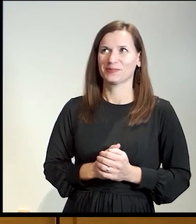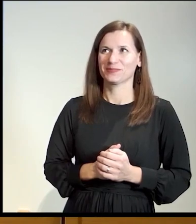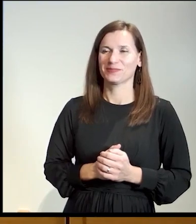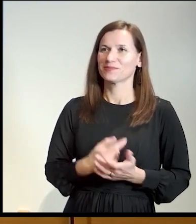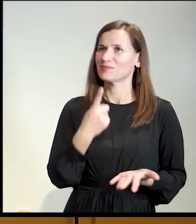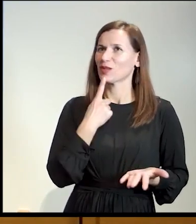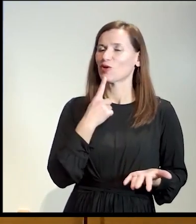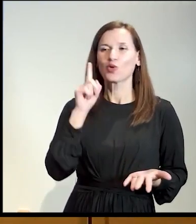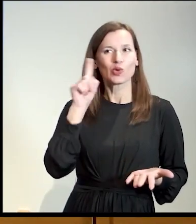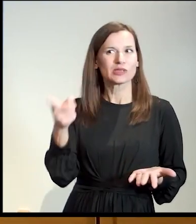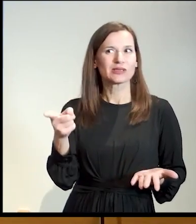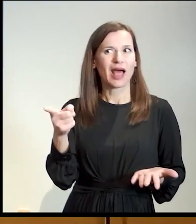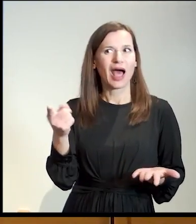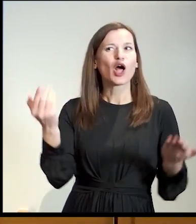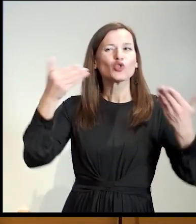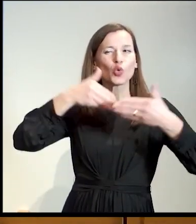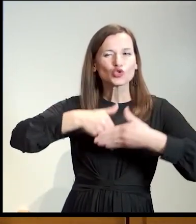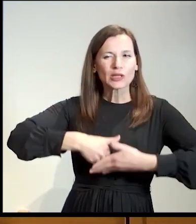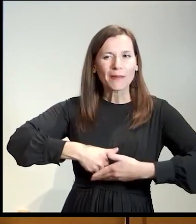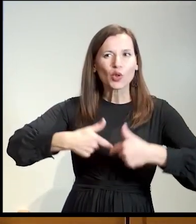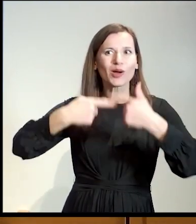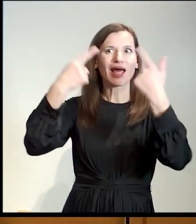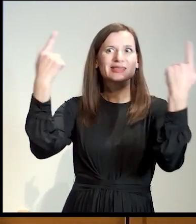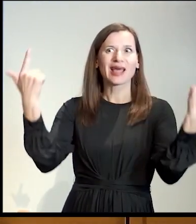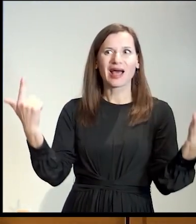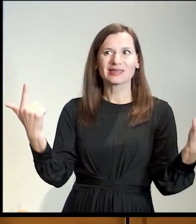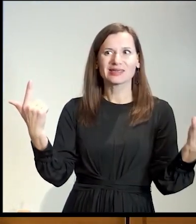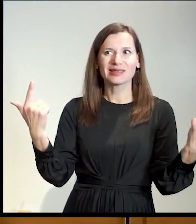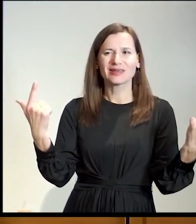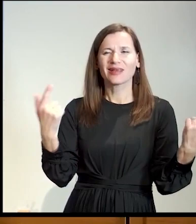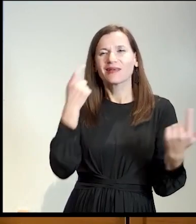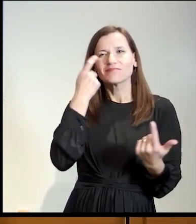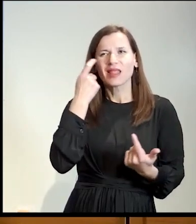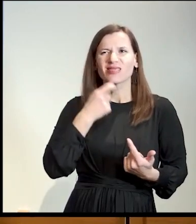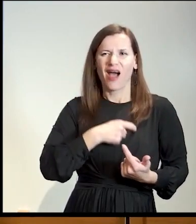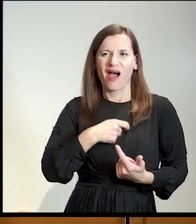Kdo zna noč temno razjasniti? Kitare duha.